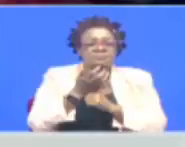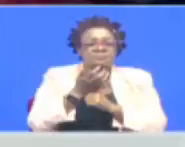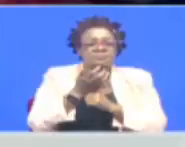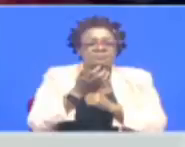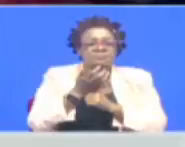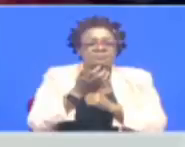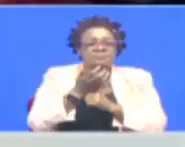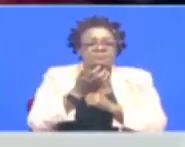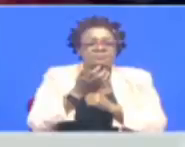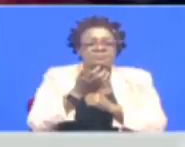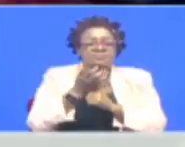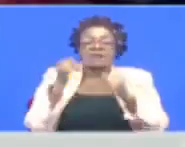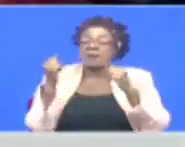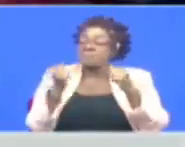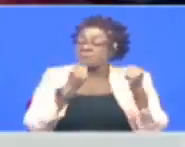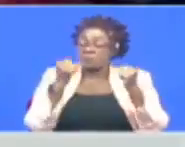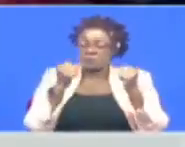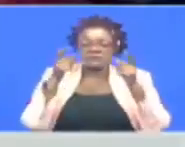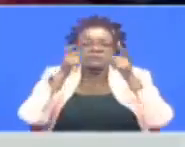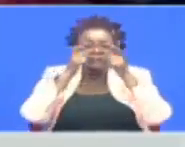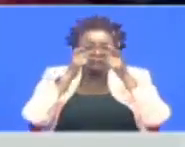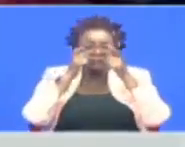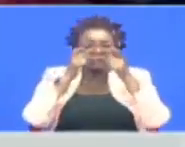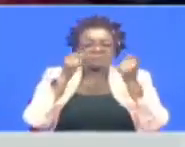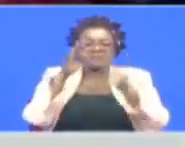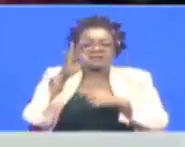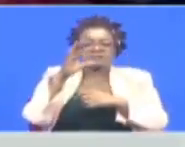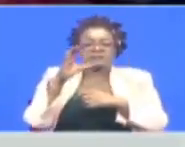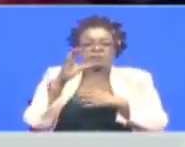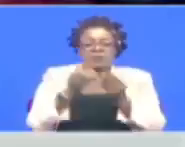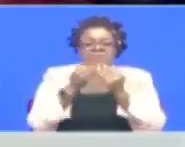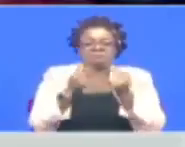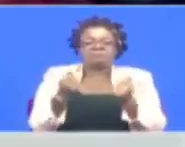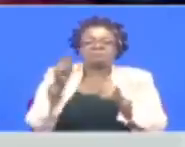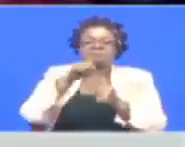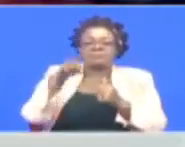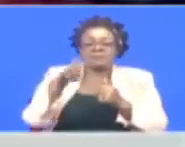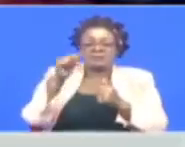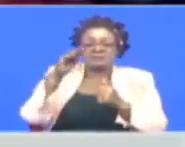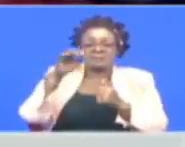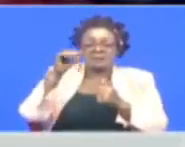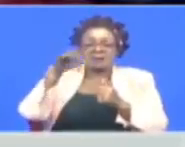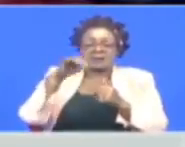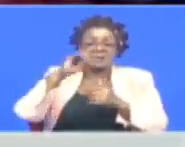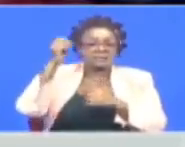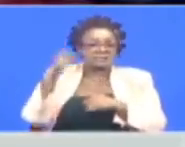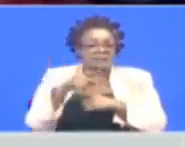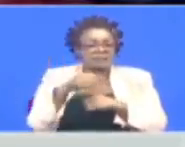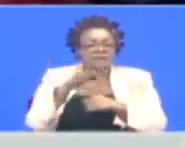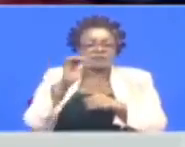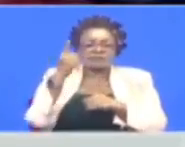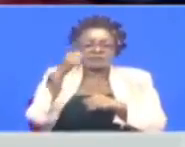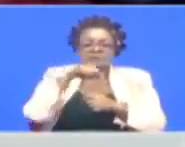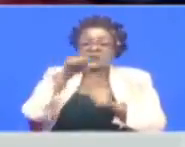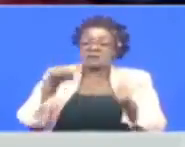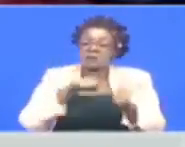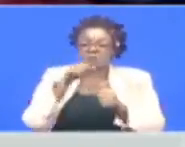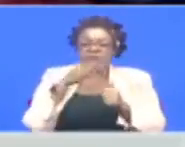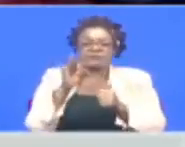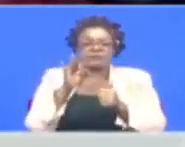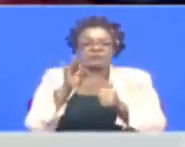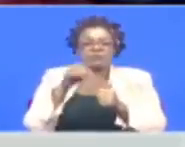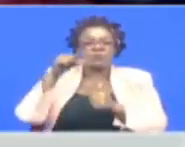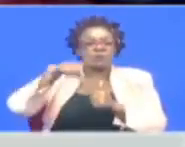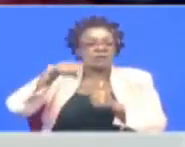Mabingwa wa ligi kuu ya kandanda humu nchini Tusker FC watachuana na Zamalek Misri mwezi ujao katika raundi ya kwanza ya kuwania nafasi